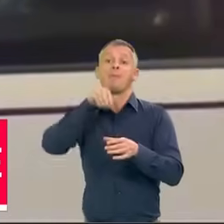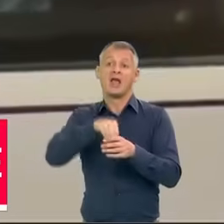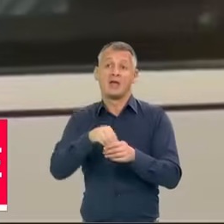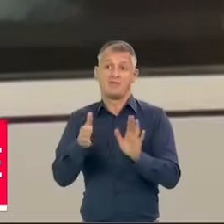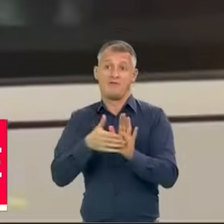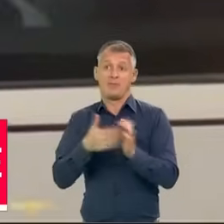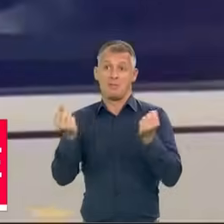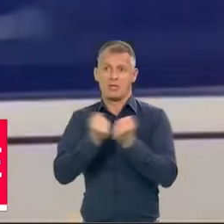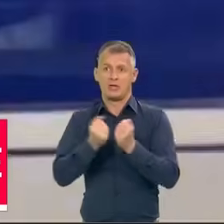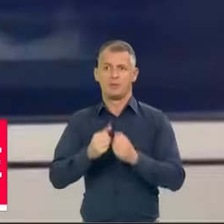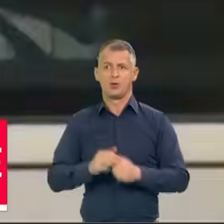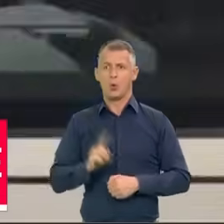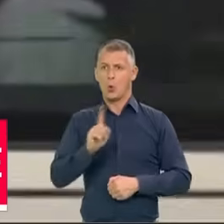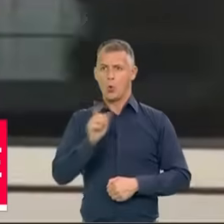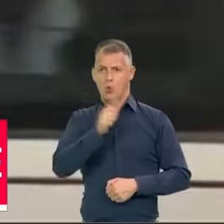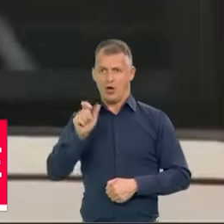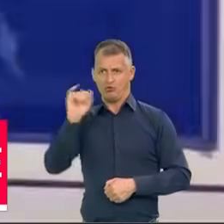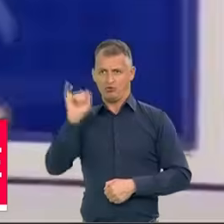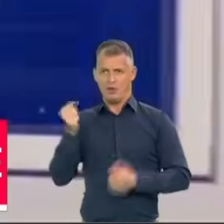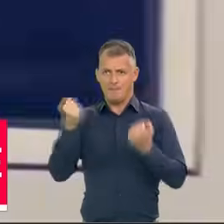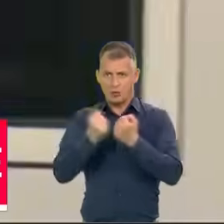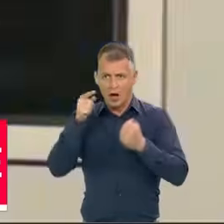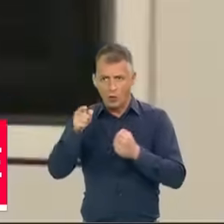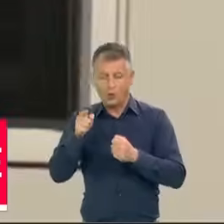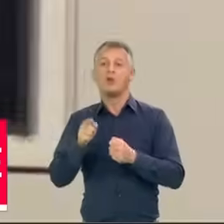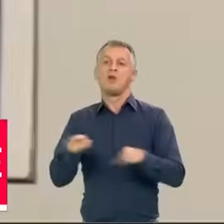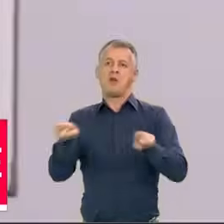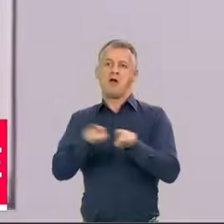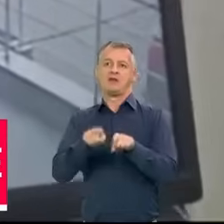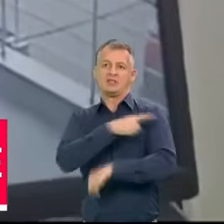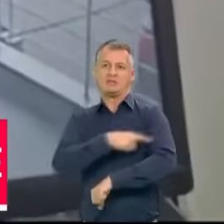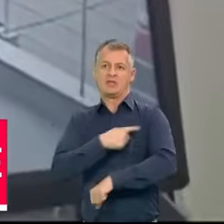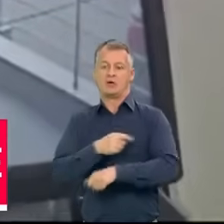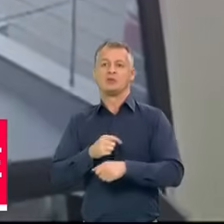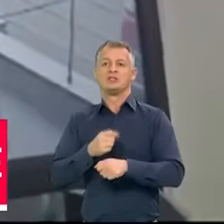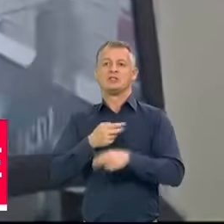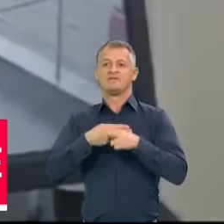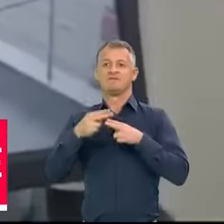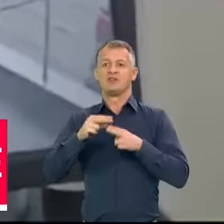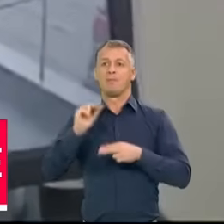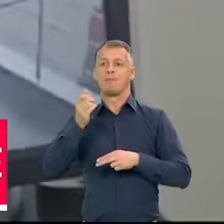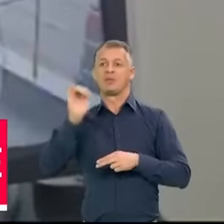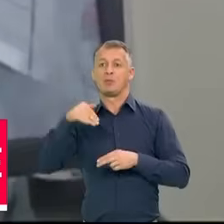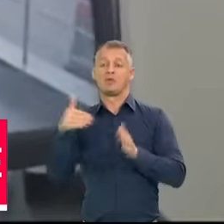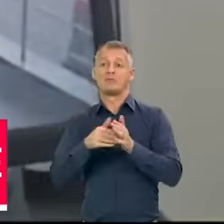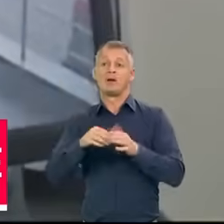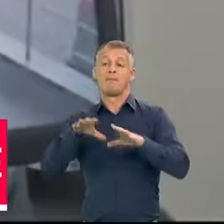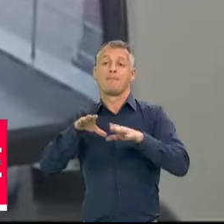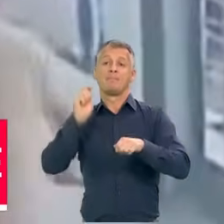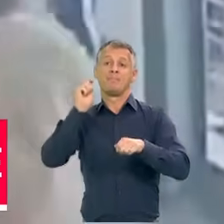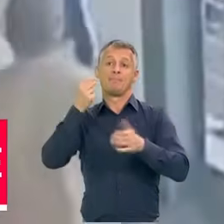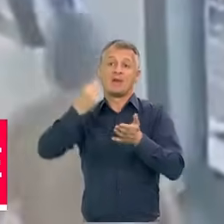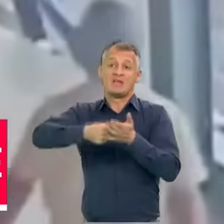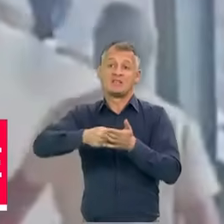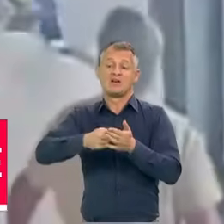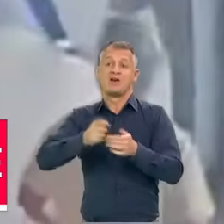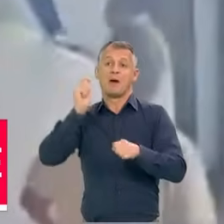doar cei care s au bătut vor avea acum de plătit spitalul Sfântul Pantelimon trebuie să plătească acum o amendă în valoare de 3000 RON pentru